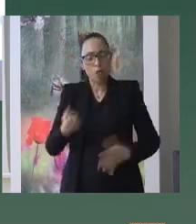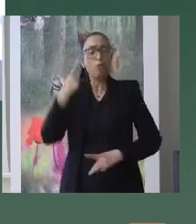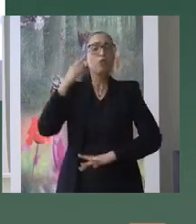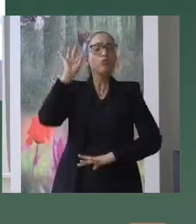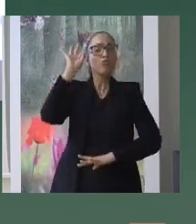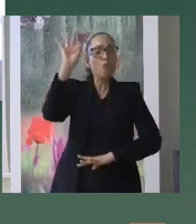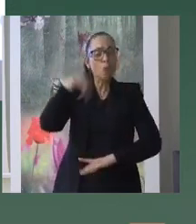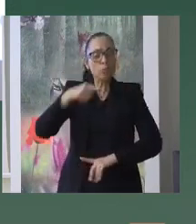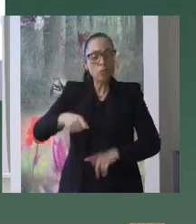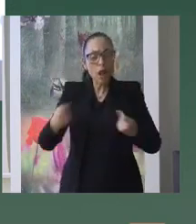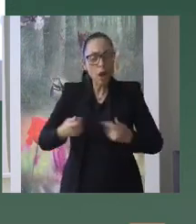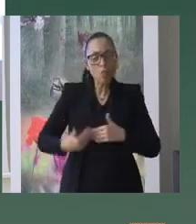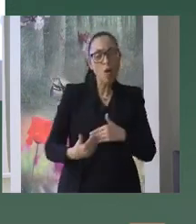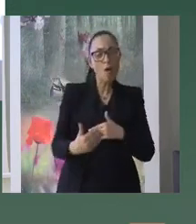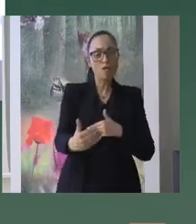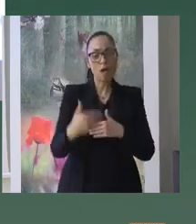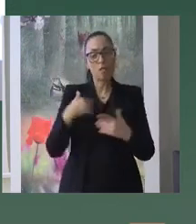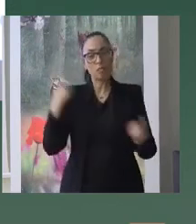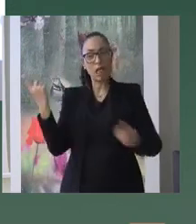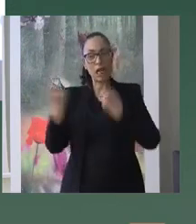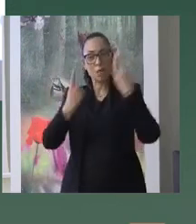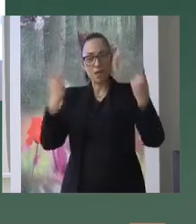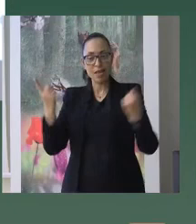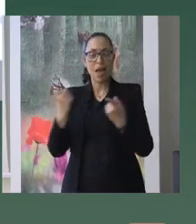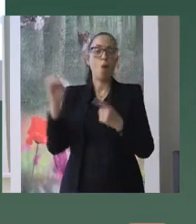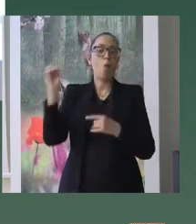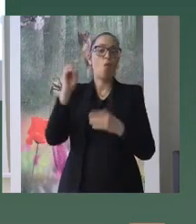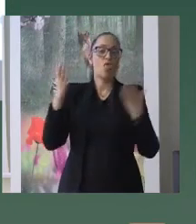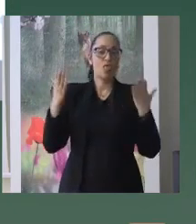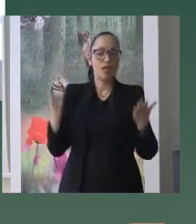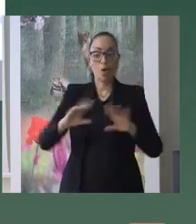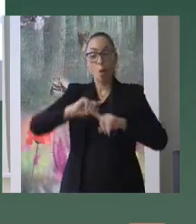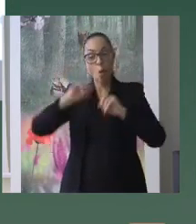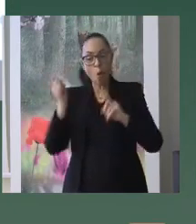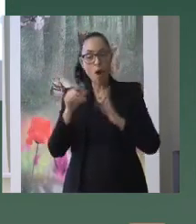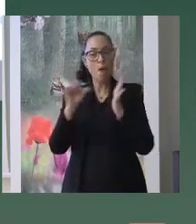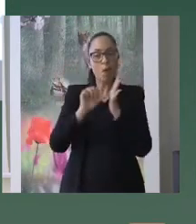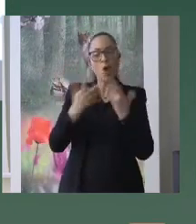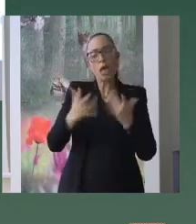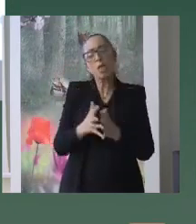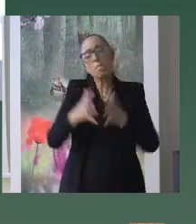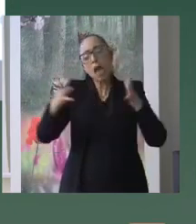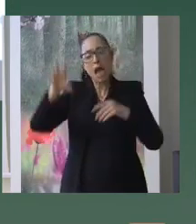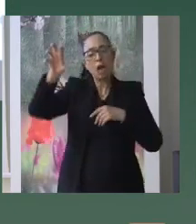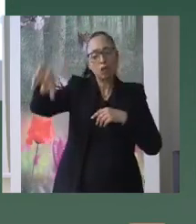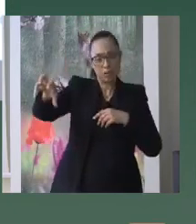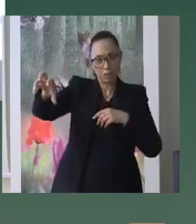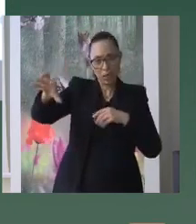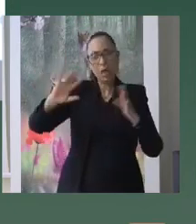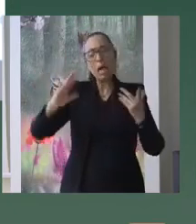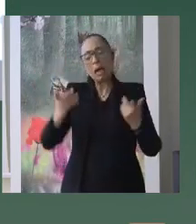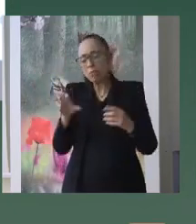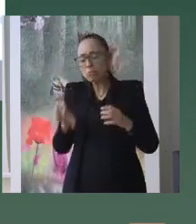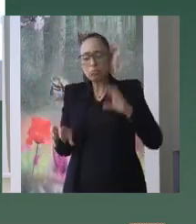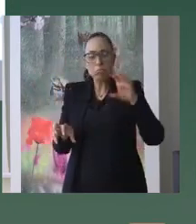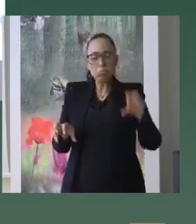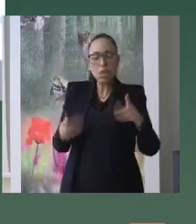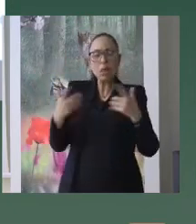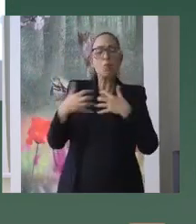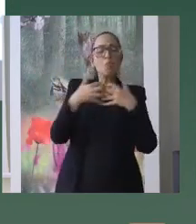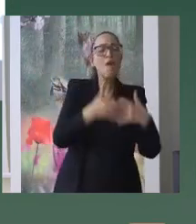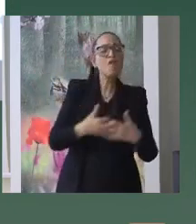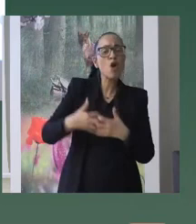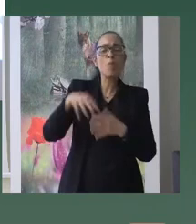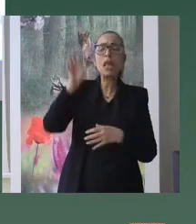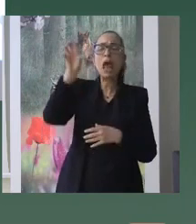να κάνουμε αυτά για να γίνει κλιματικά ουδέτερη, είτε ολόκληρη η πόλη, είτε μια μεγάλη ενότητά της, ή μια συγκεκριμένη ενότητα, μπορεί να είναι μια